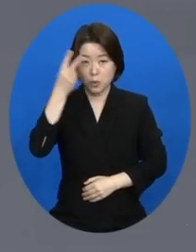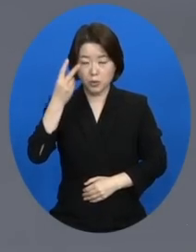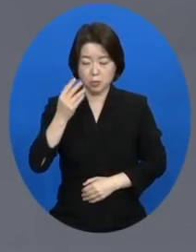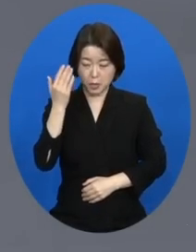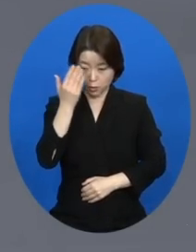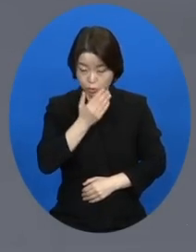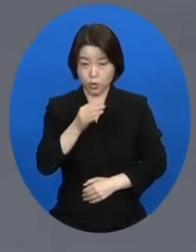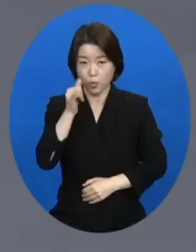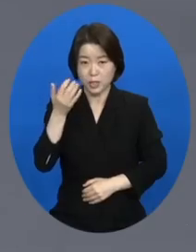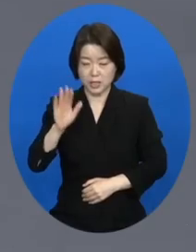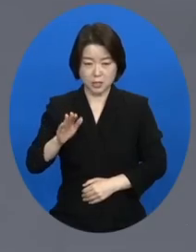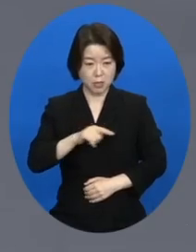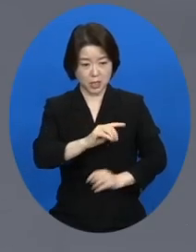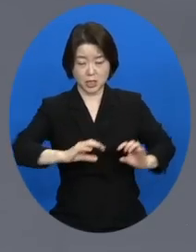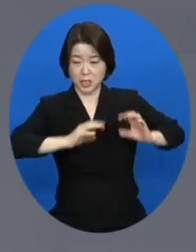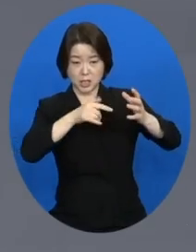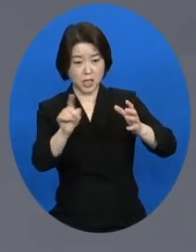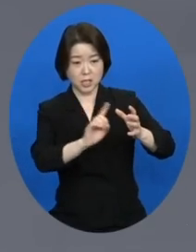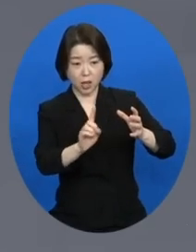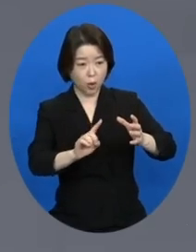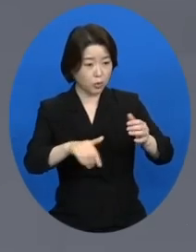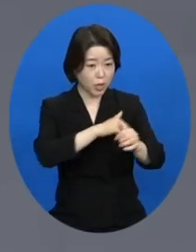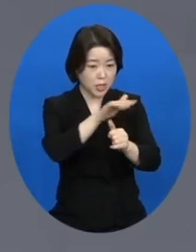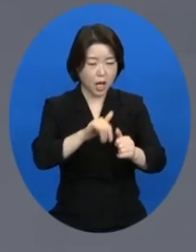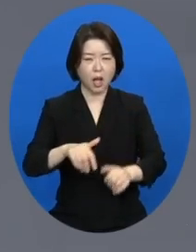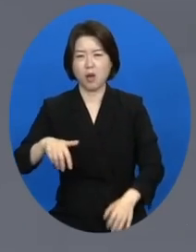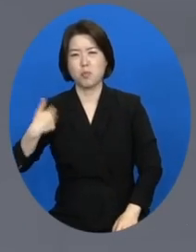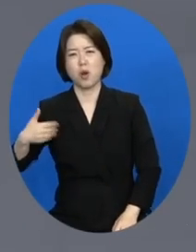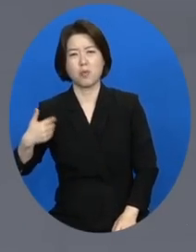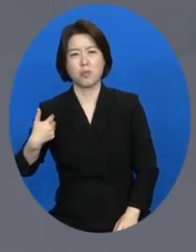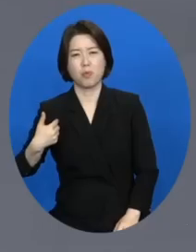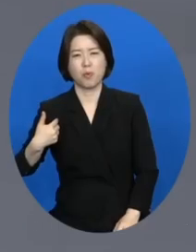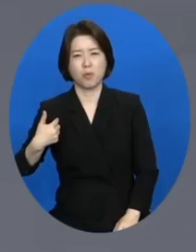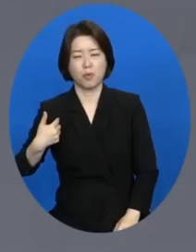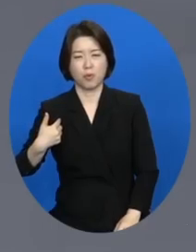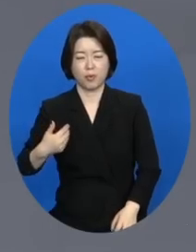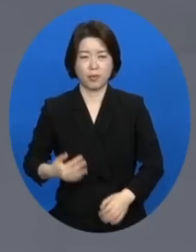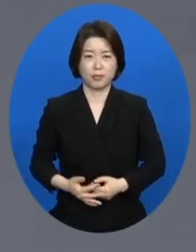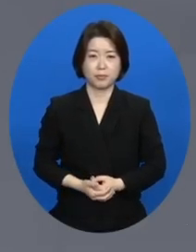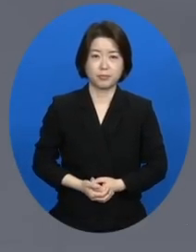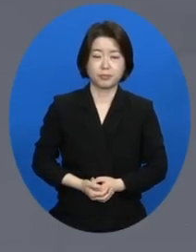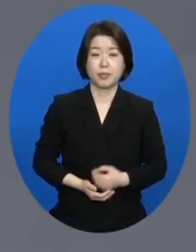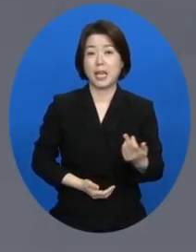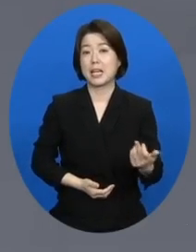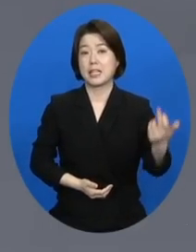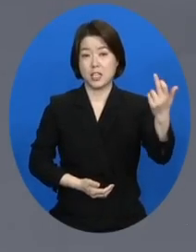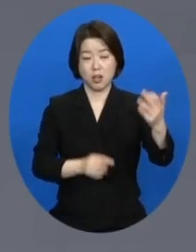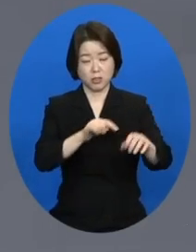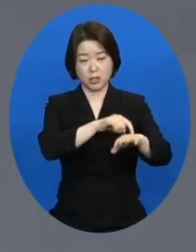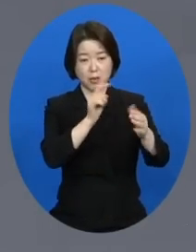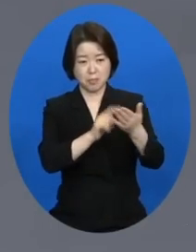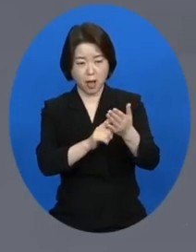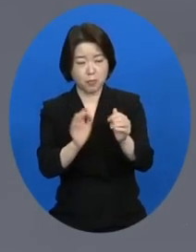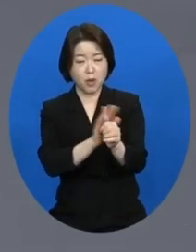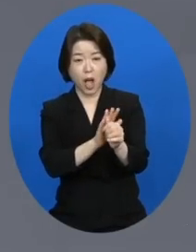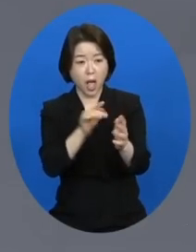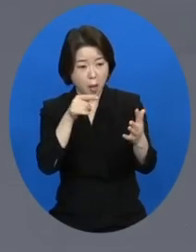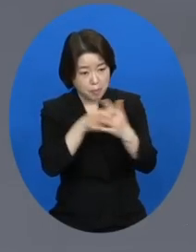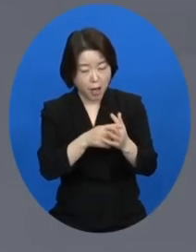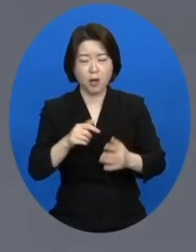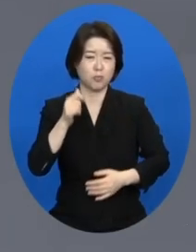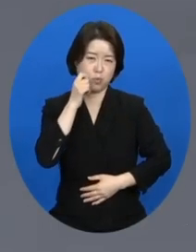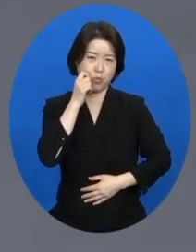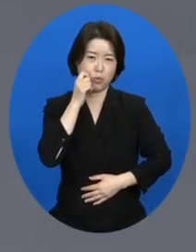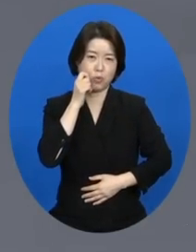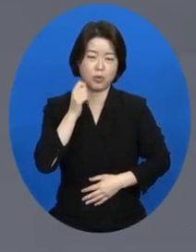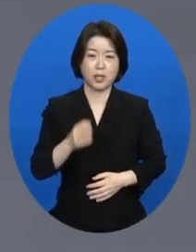했지만 이 세상이 어떠한지를 전혀 알지 못했다는 거예요. 형들의 마음을 전혀 헤아리지를